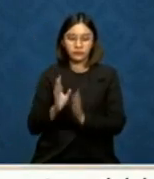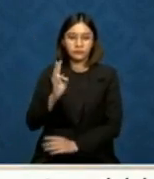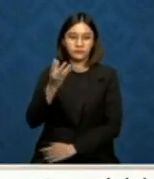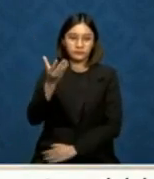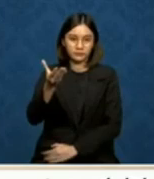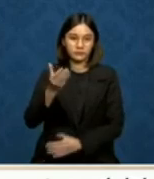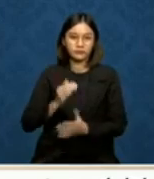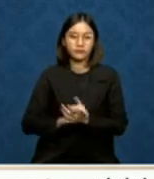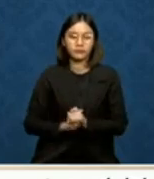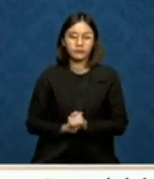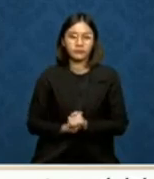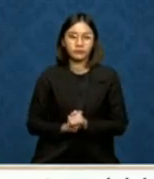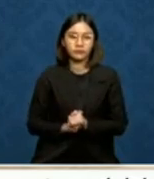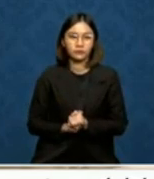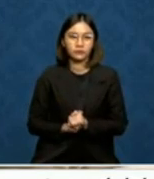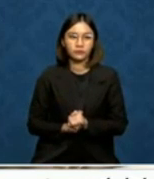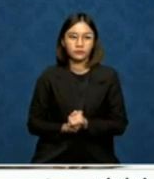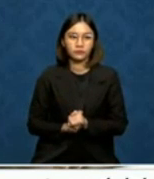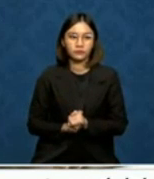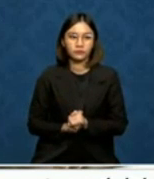ครับ